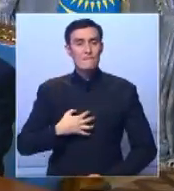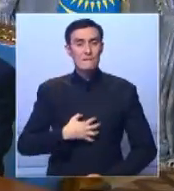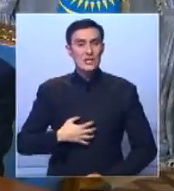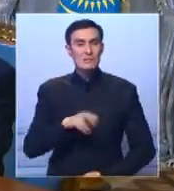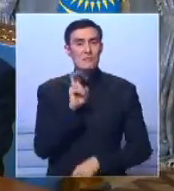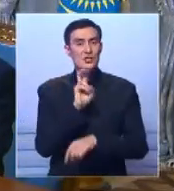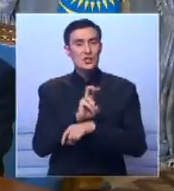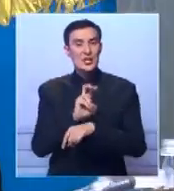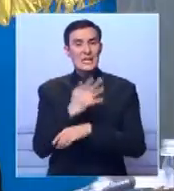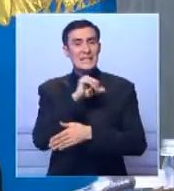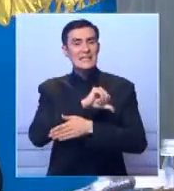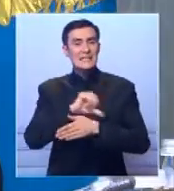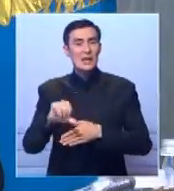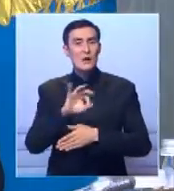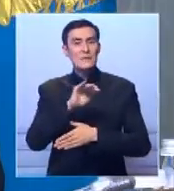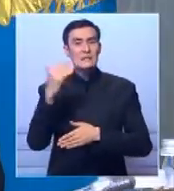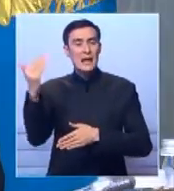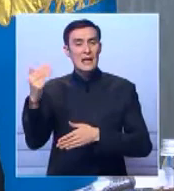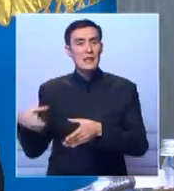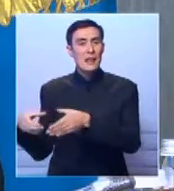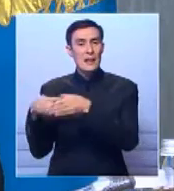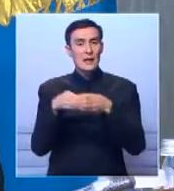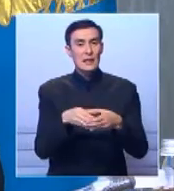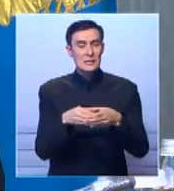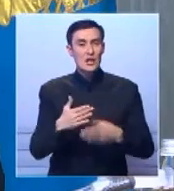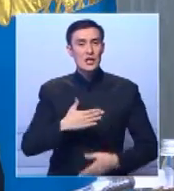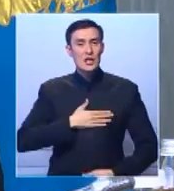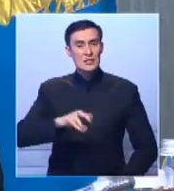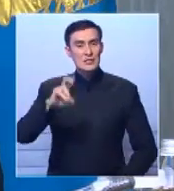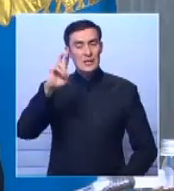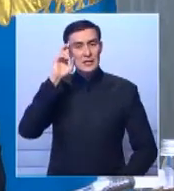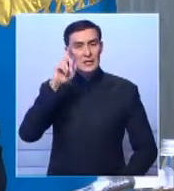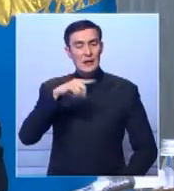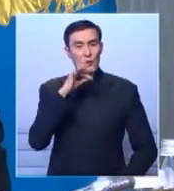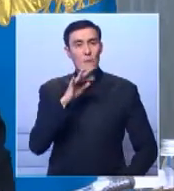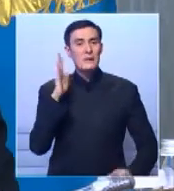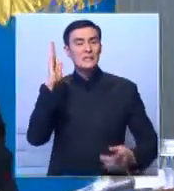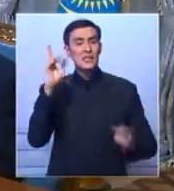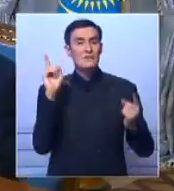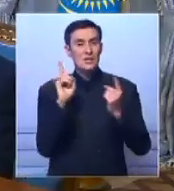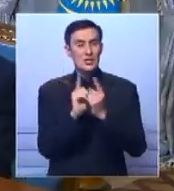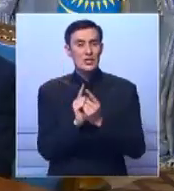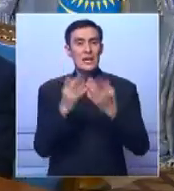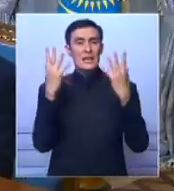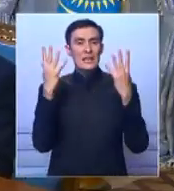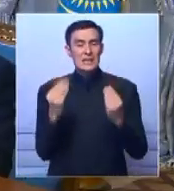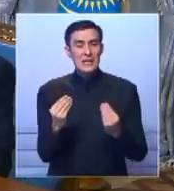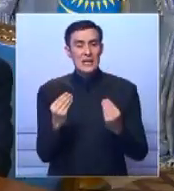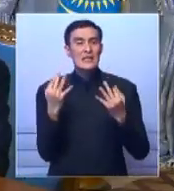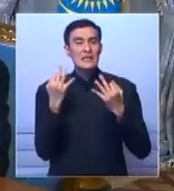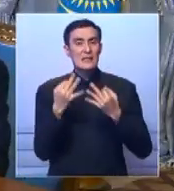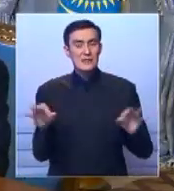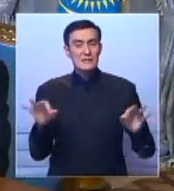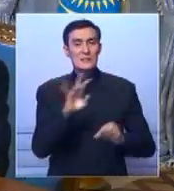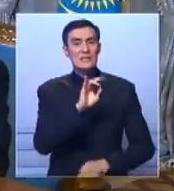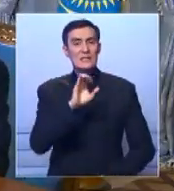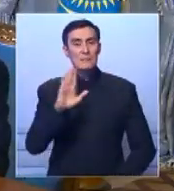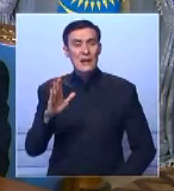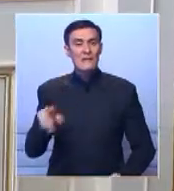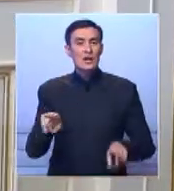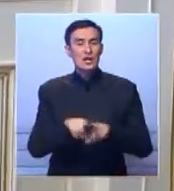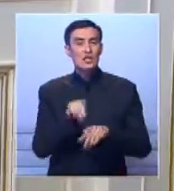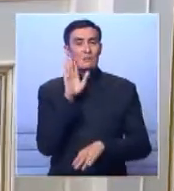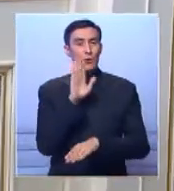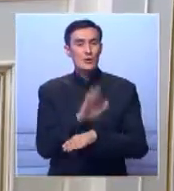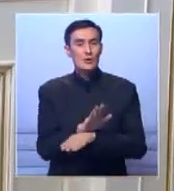важность посещения иностранных официальных делегаций нашей страны. Говорили на встрече и о предстоящем Дне независимости. Нурсултан Назарбаев